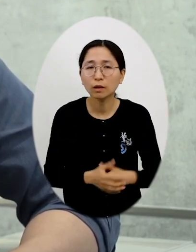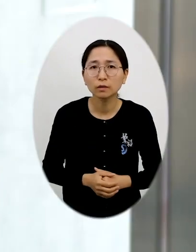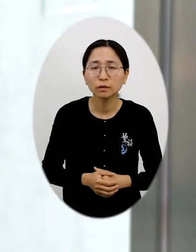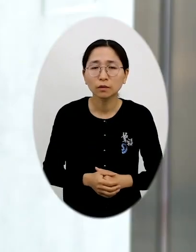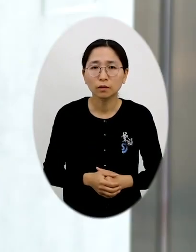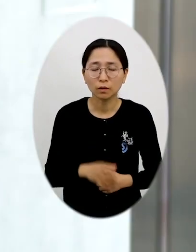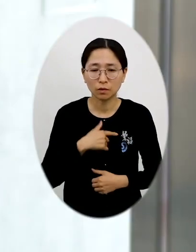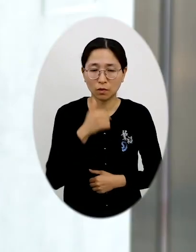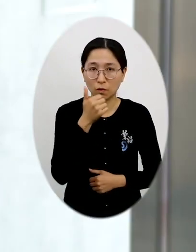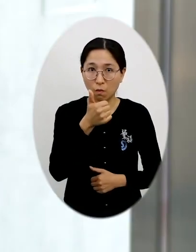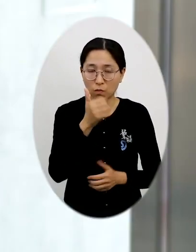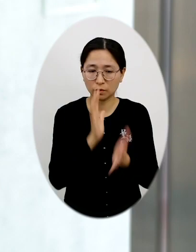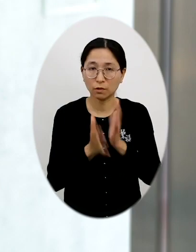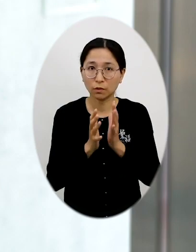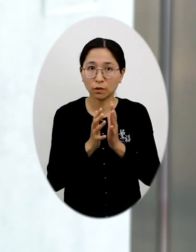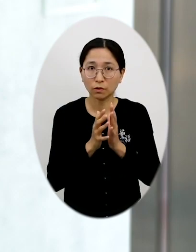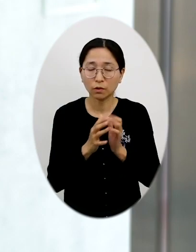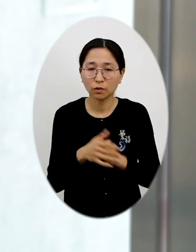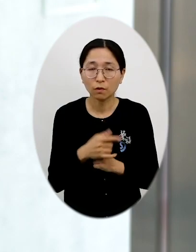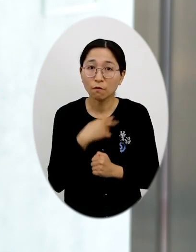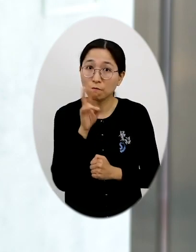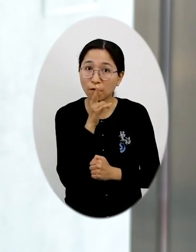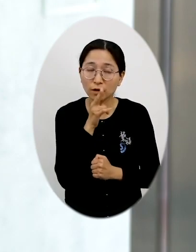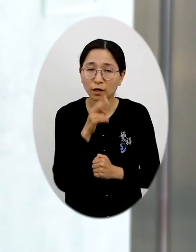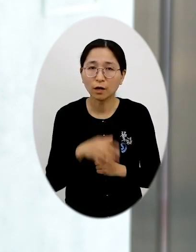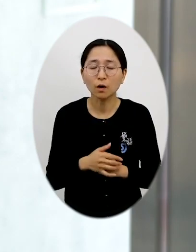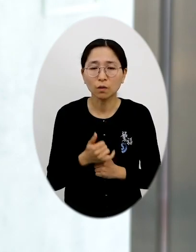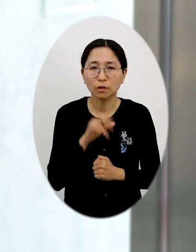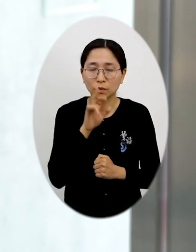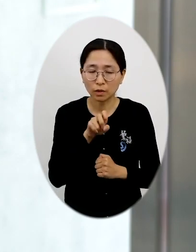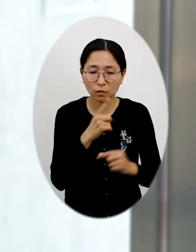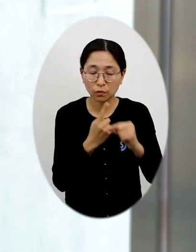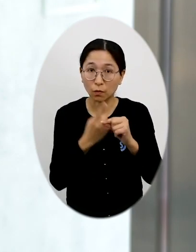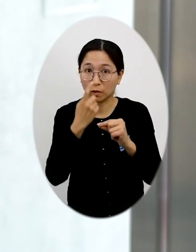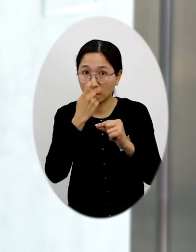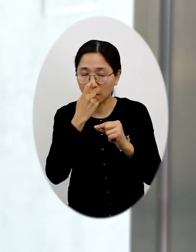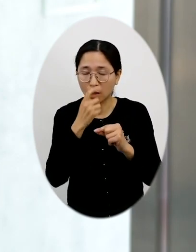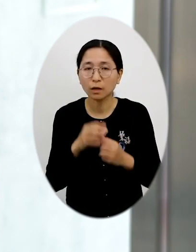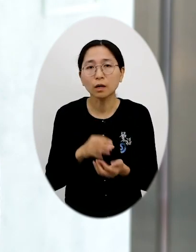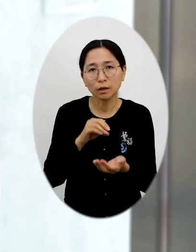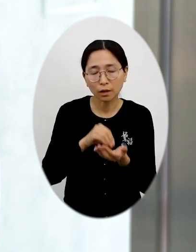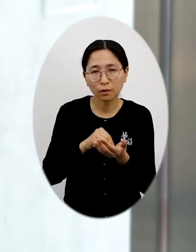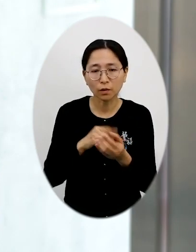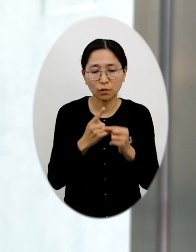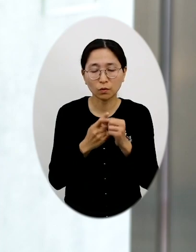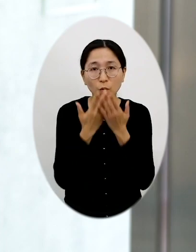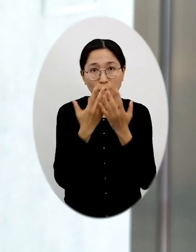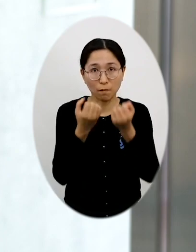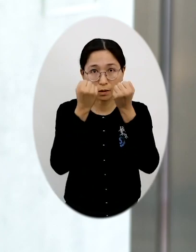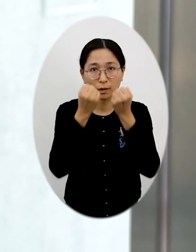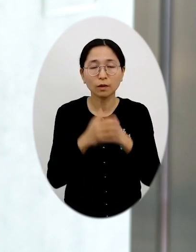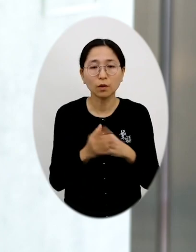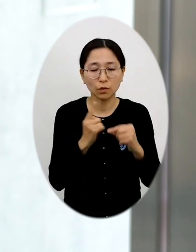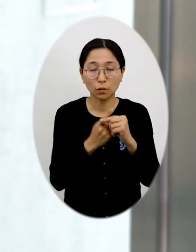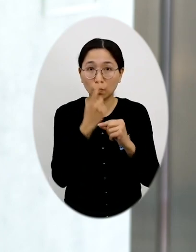呢？ 一定要有好的手語能力啦。另外，因為在傳譯的過程裏面同時都會出現中英文的，所以最低都要中學畢